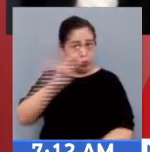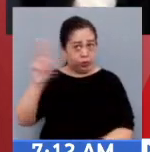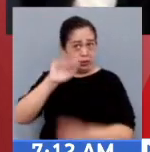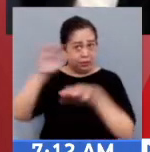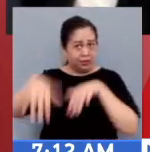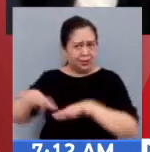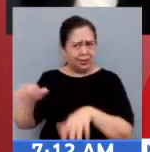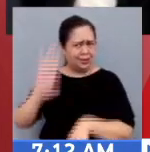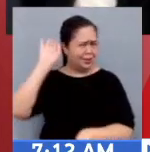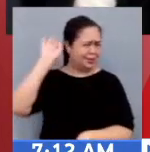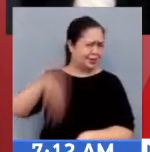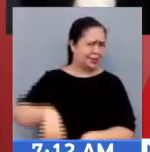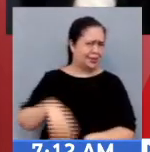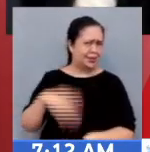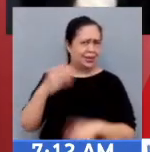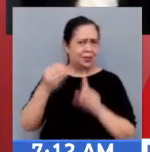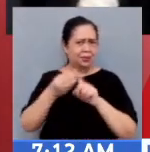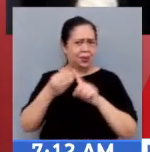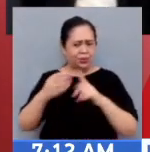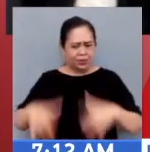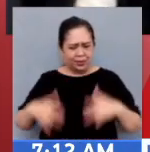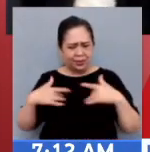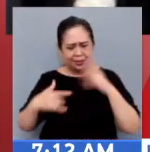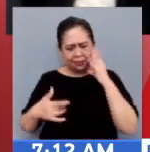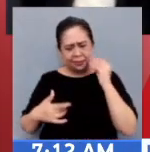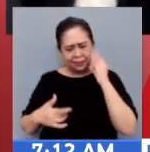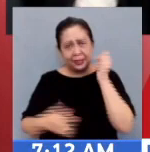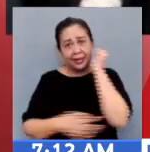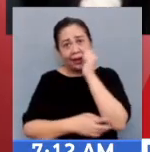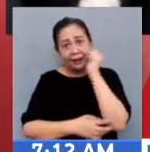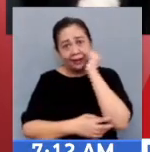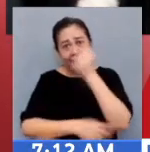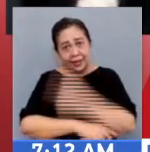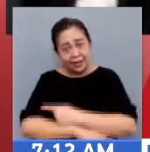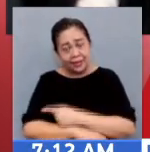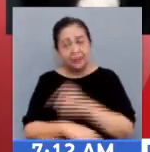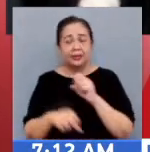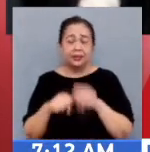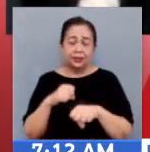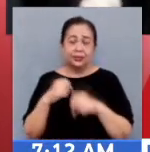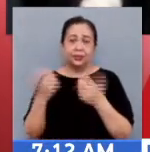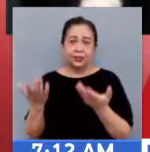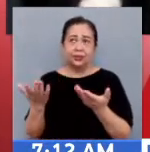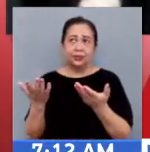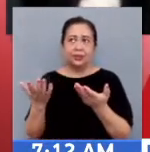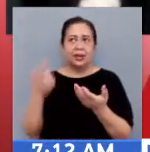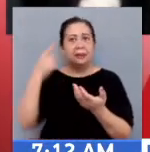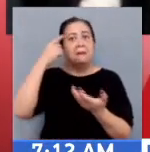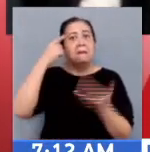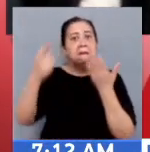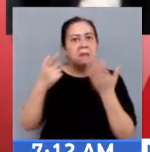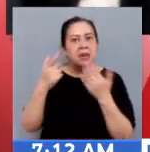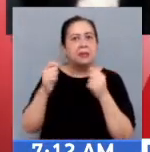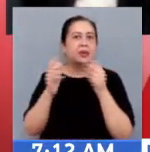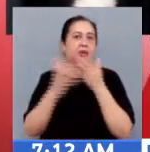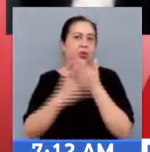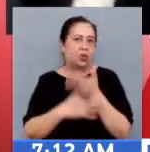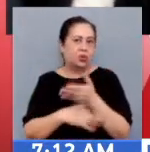away from your existence from day to day. So, yeah. Okay. So, siguro sa pamamagitan ng mga programs